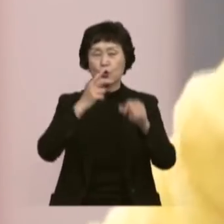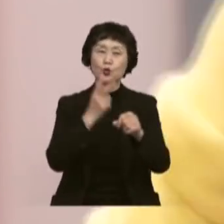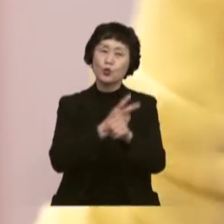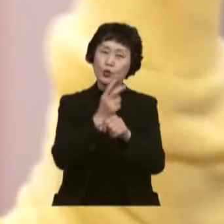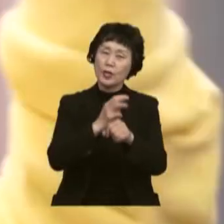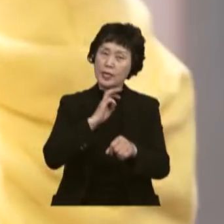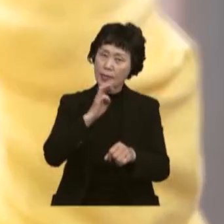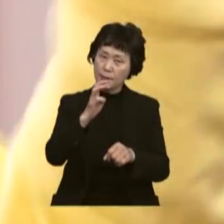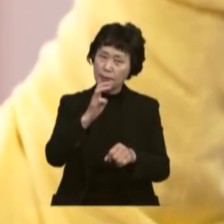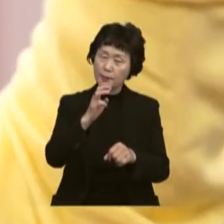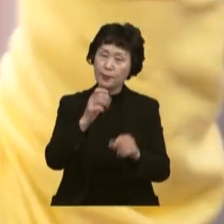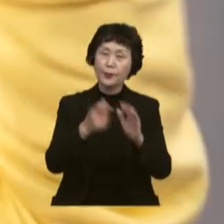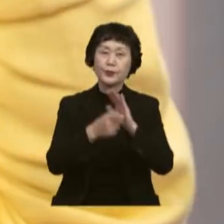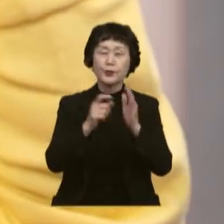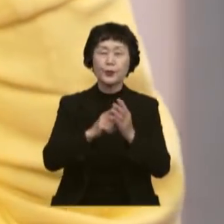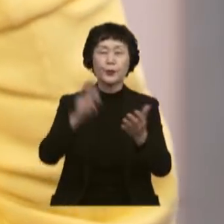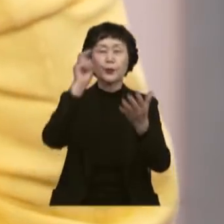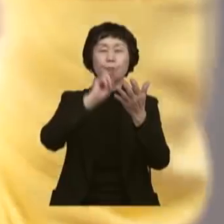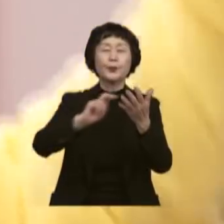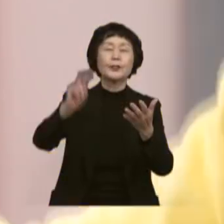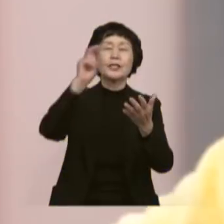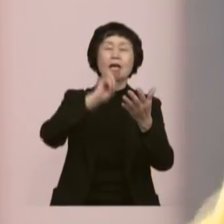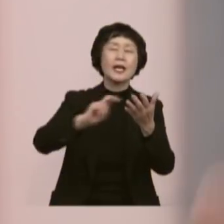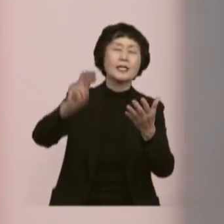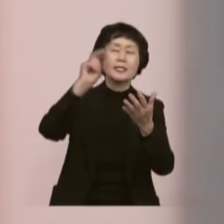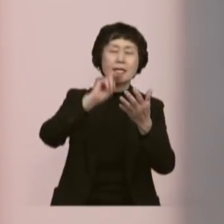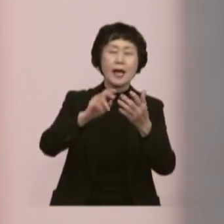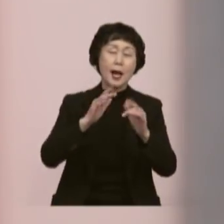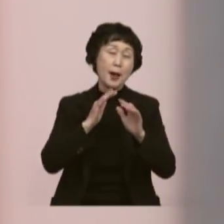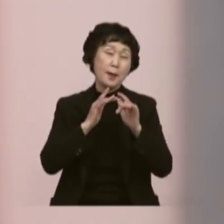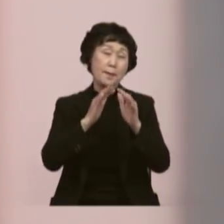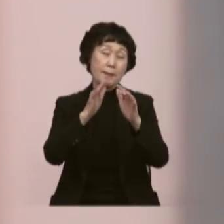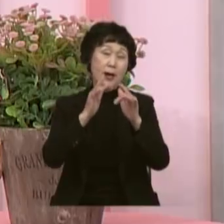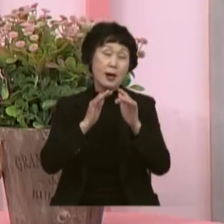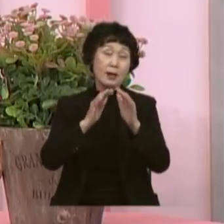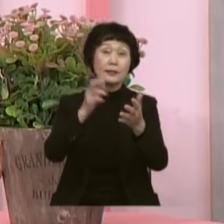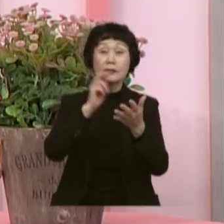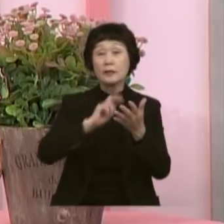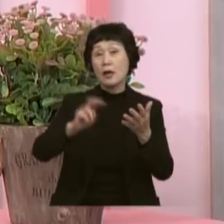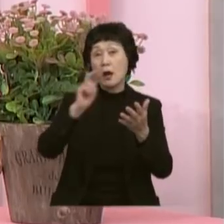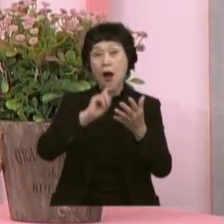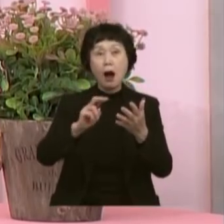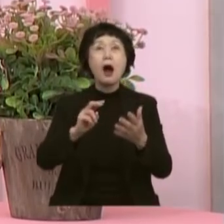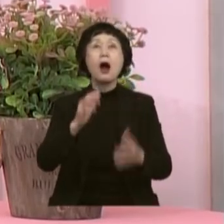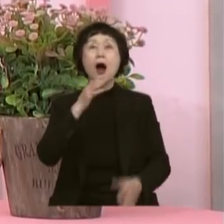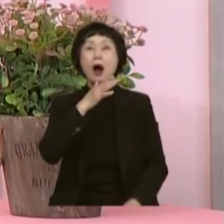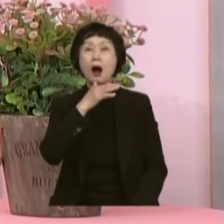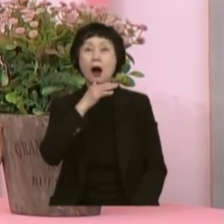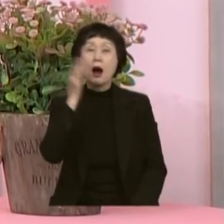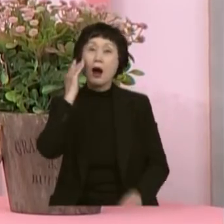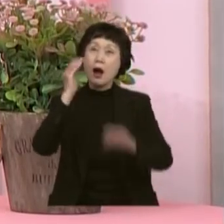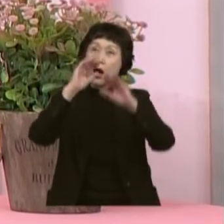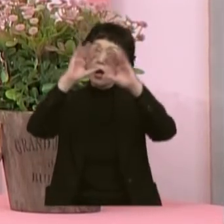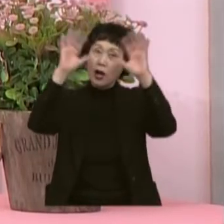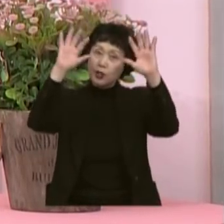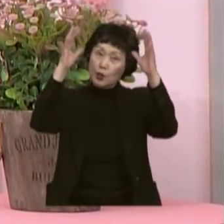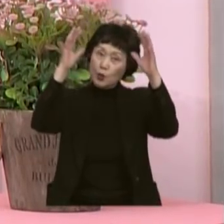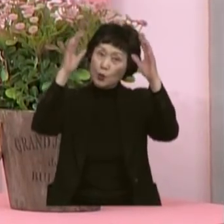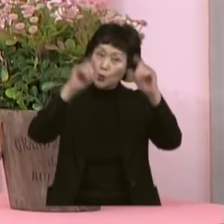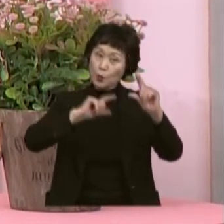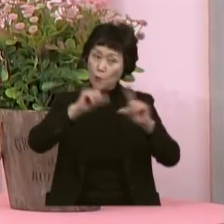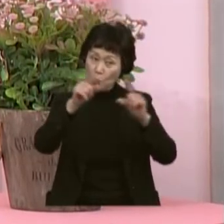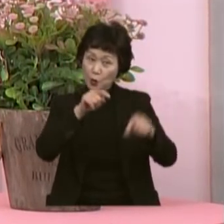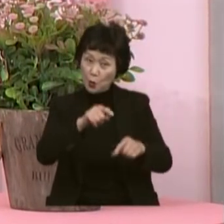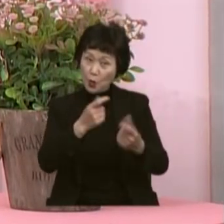동안 찬양하고 막 하고 막 어떨 때는 막 방언 찬양하고 이때요? 예. 천국이 이런 건가 보다.